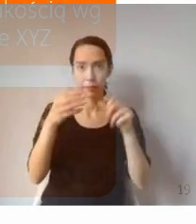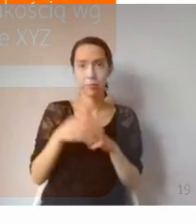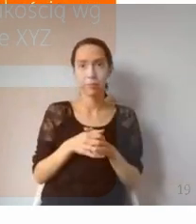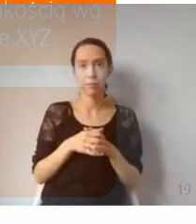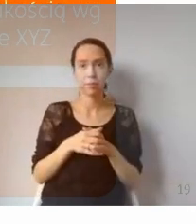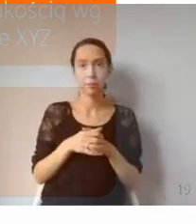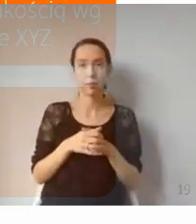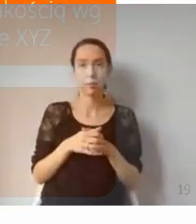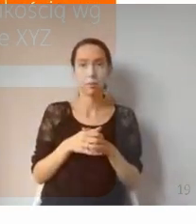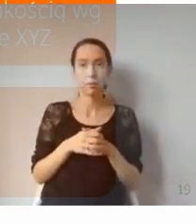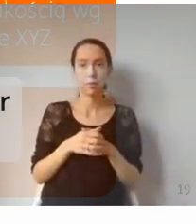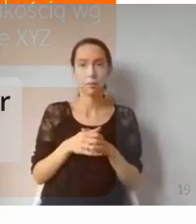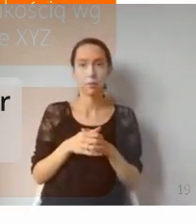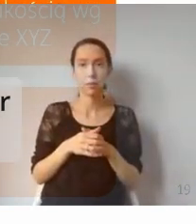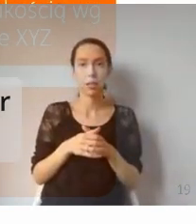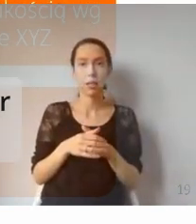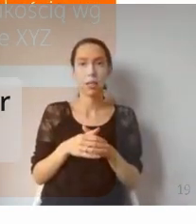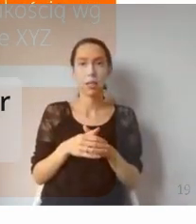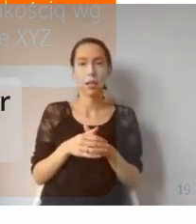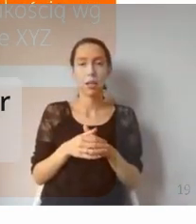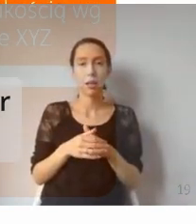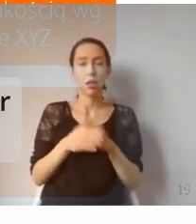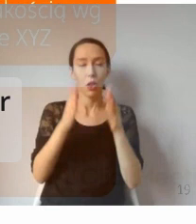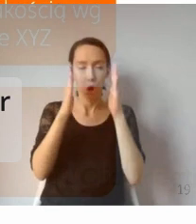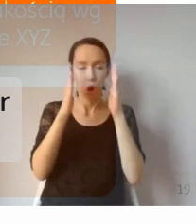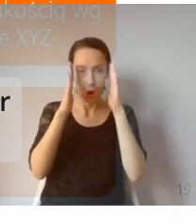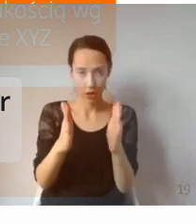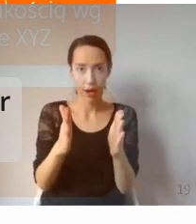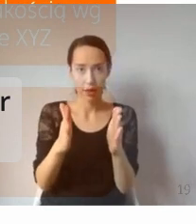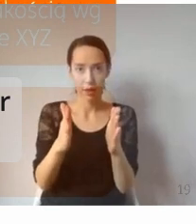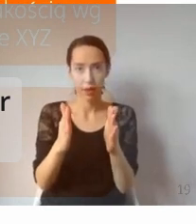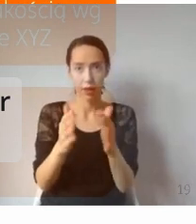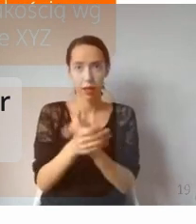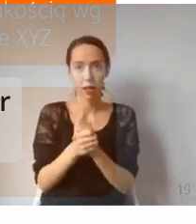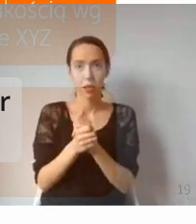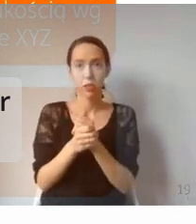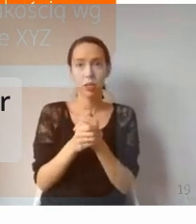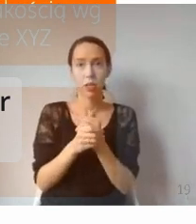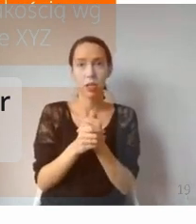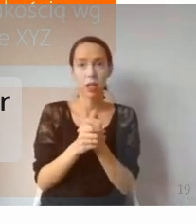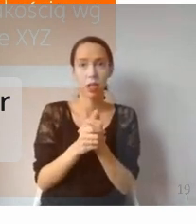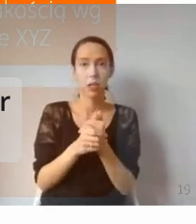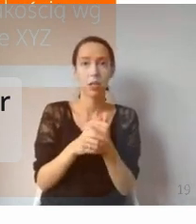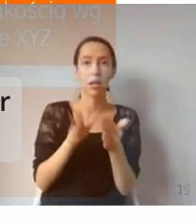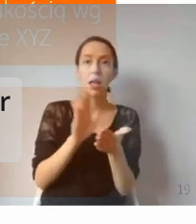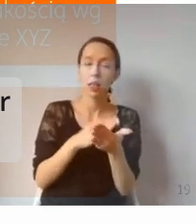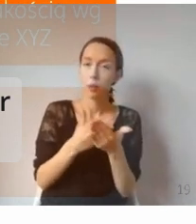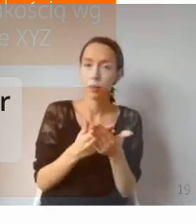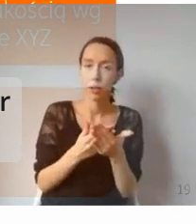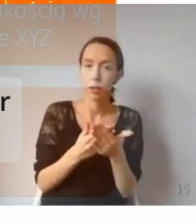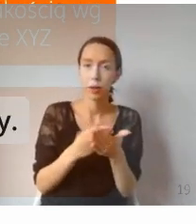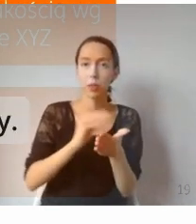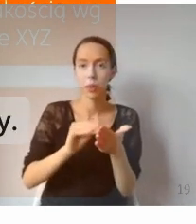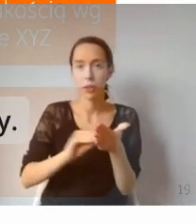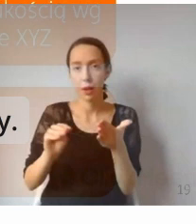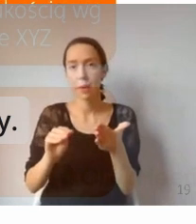też konkretny, tak? Czyli zamiast napisać rekruter, warto napisać rekruter IT,